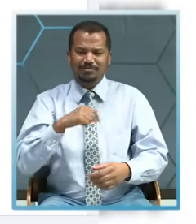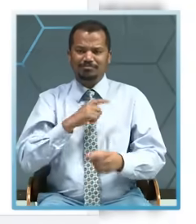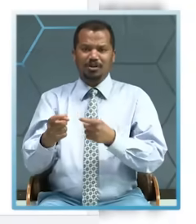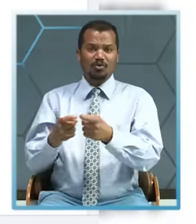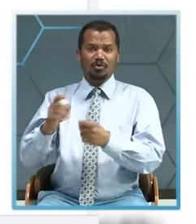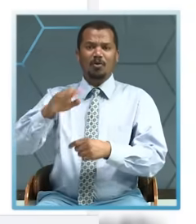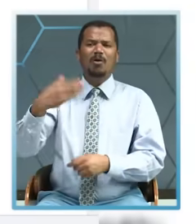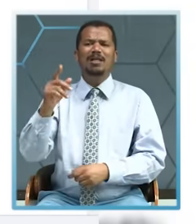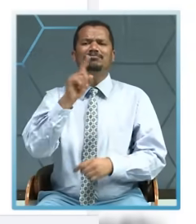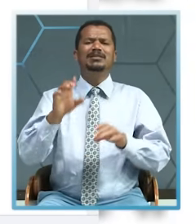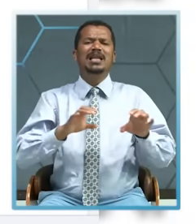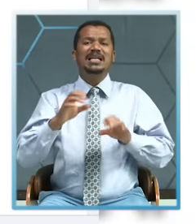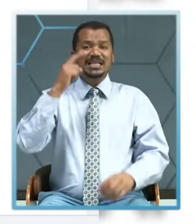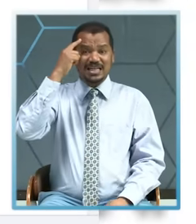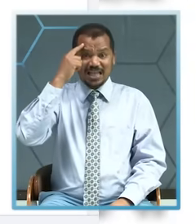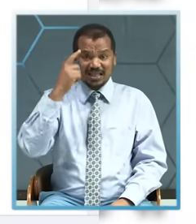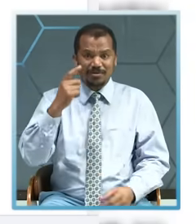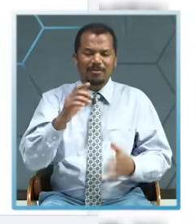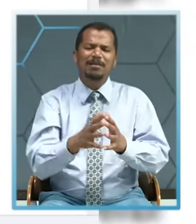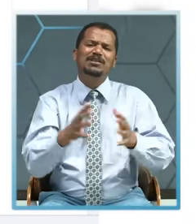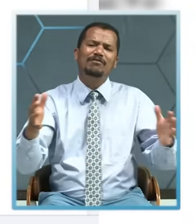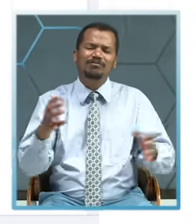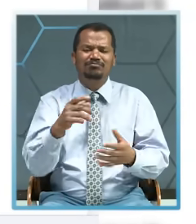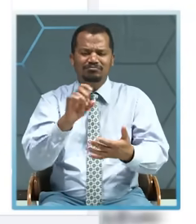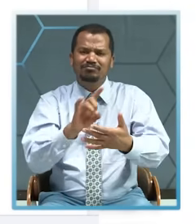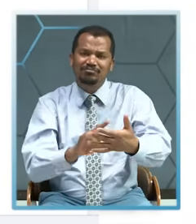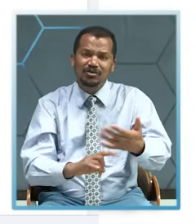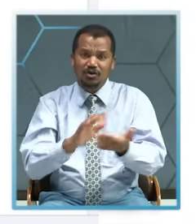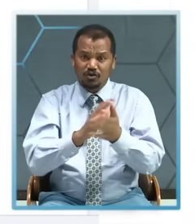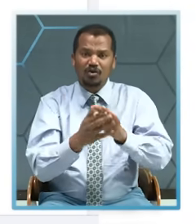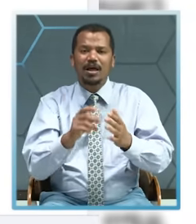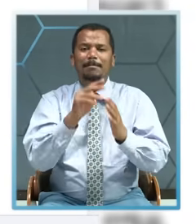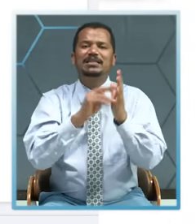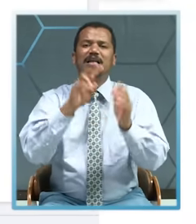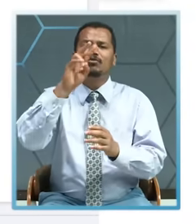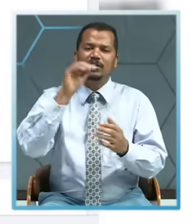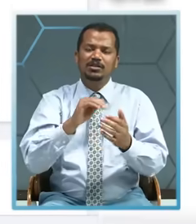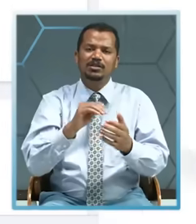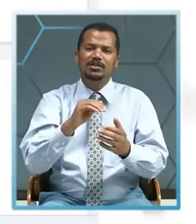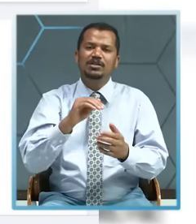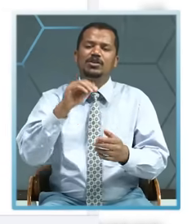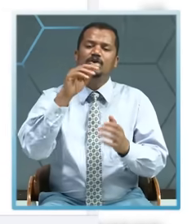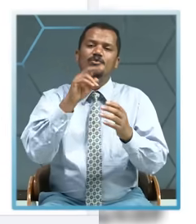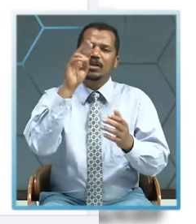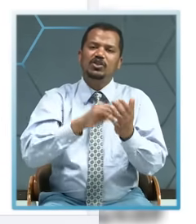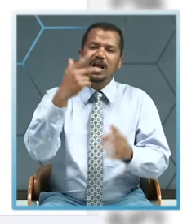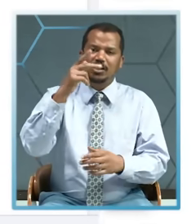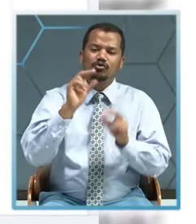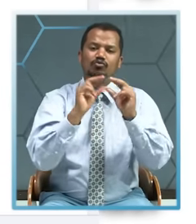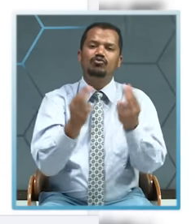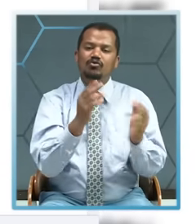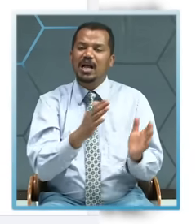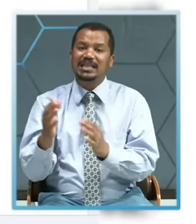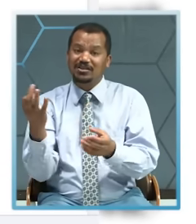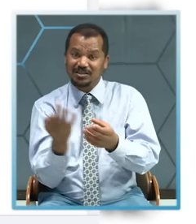አዲስ አበባን ከተቆጣጠረ በኋላ ምን ሊያደርግ እንዳሰበ በሰፊው የሚዘረዝር እንደሆነ በመስከረም 2013 ዓ.ም